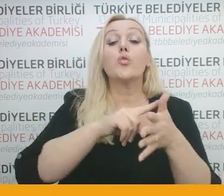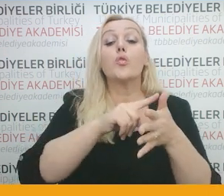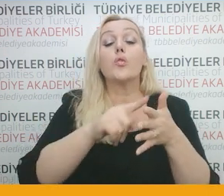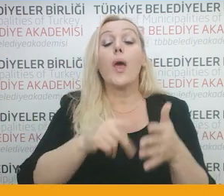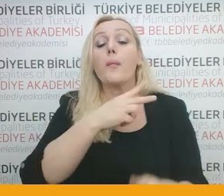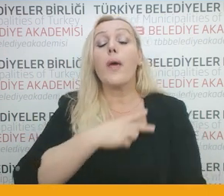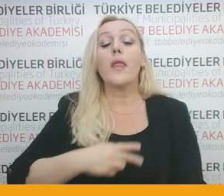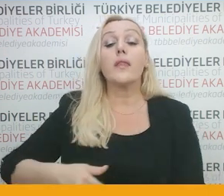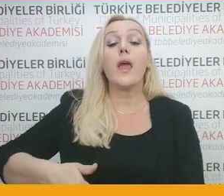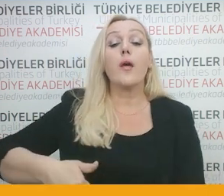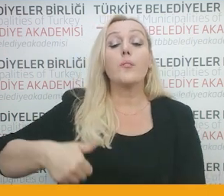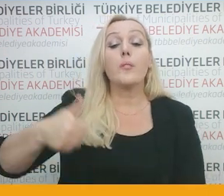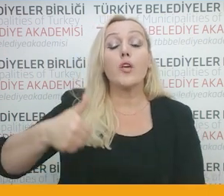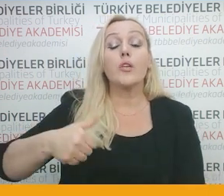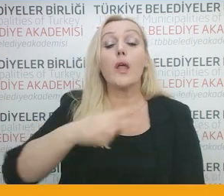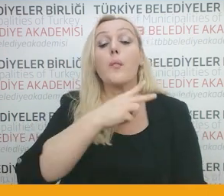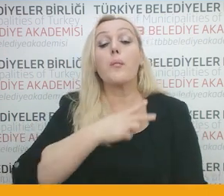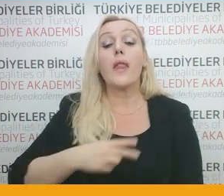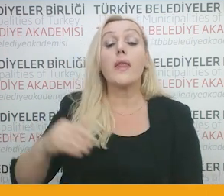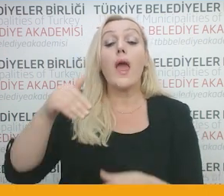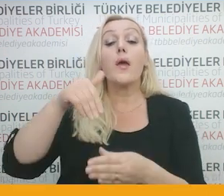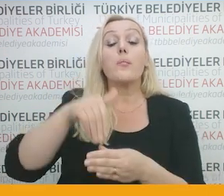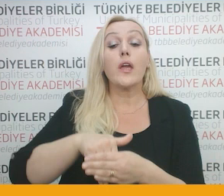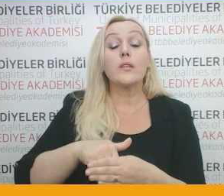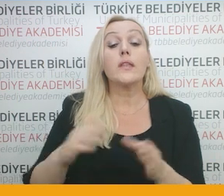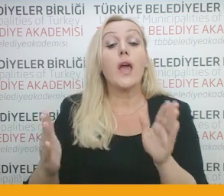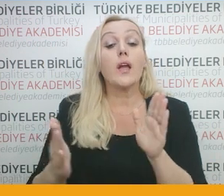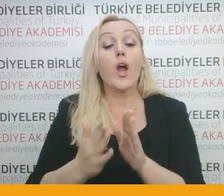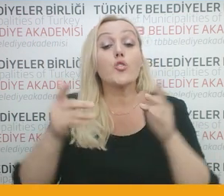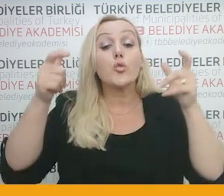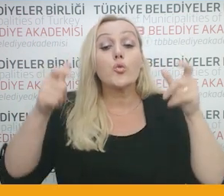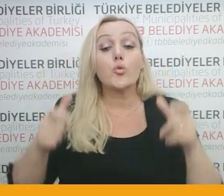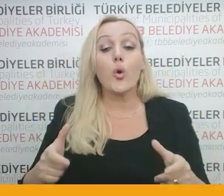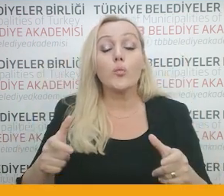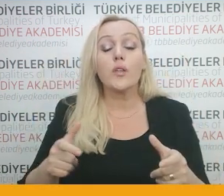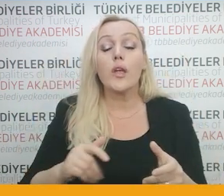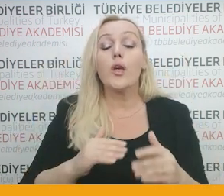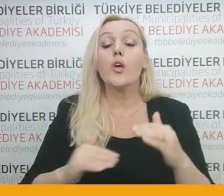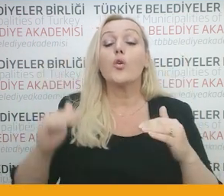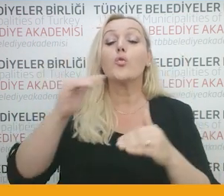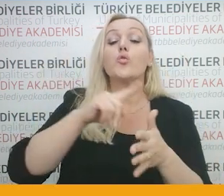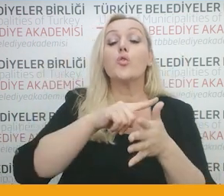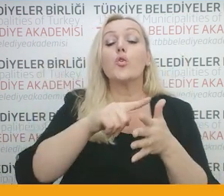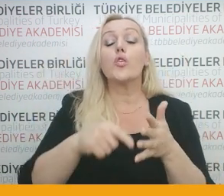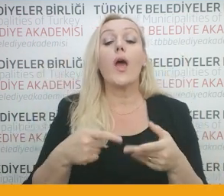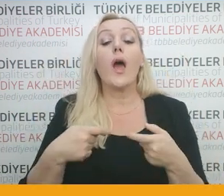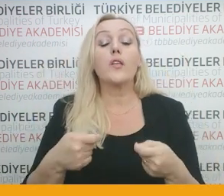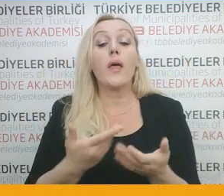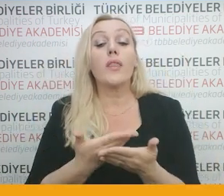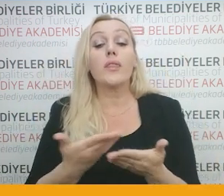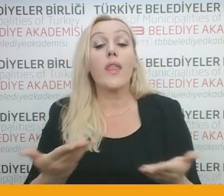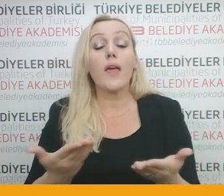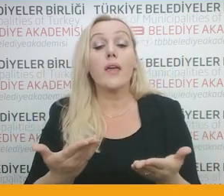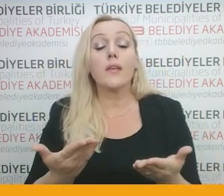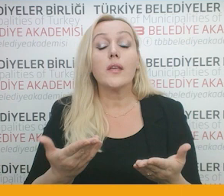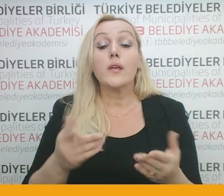kime karşı sorumlu? Belediye meclisine karşı sorumlu bırakmıştır. Peki üst yöneticinin harcamalarda nasıl bir yolu var, rolü var?